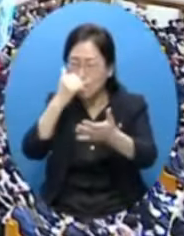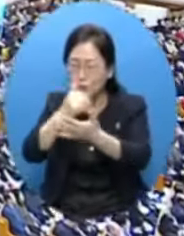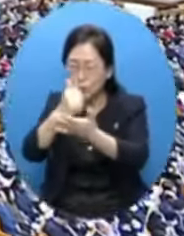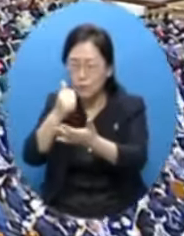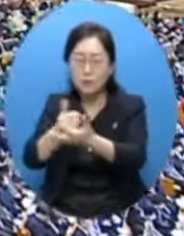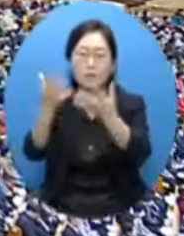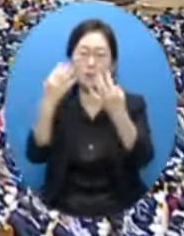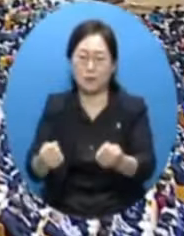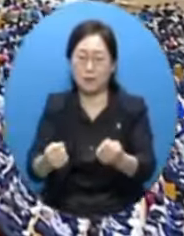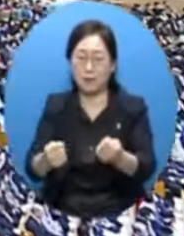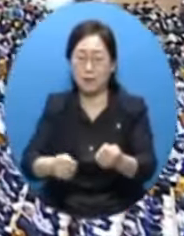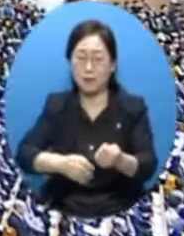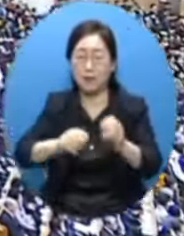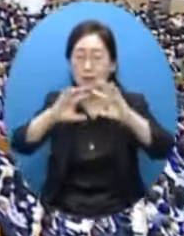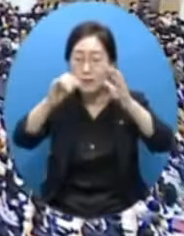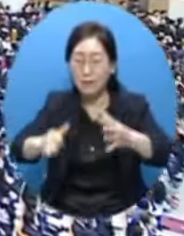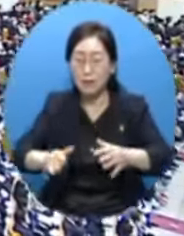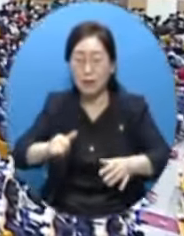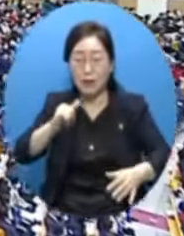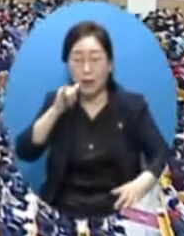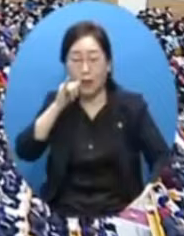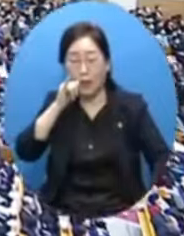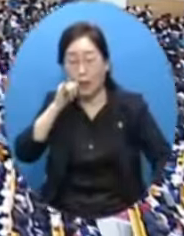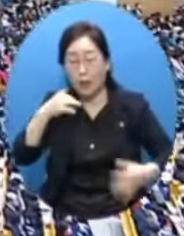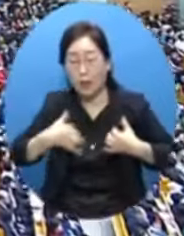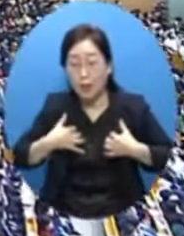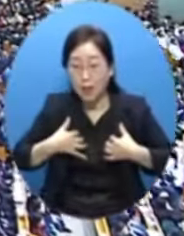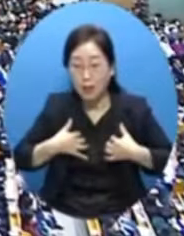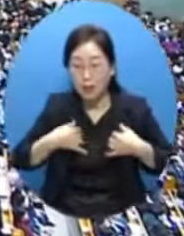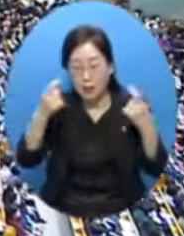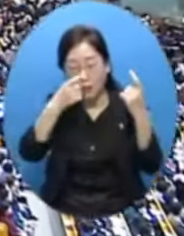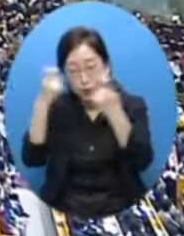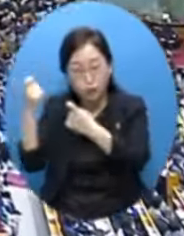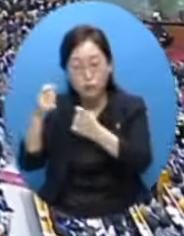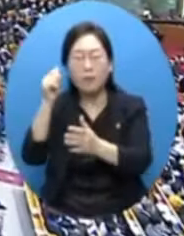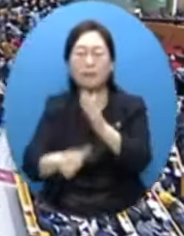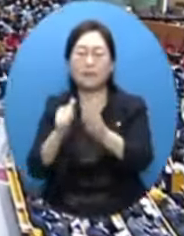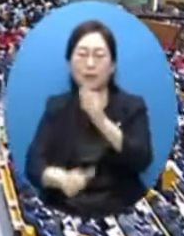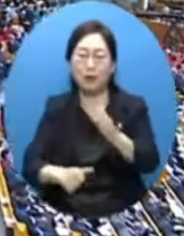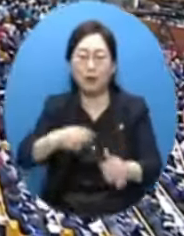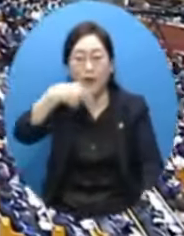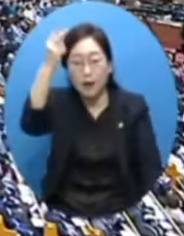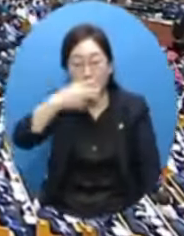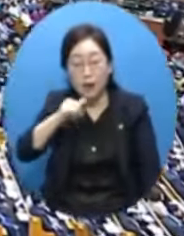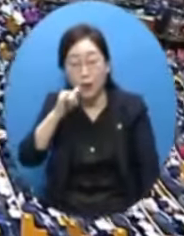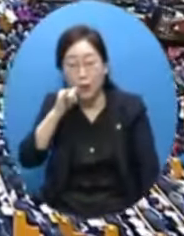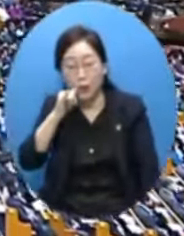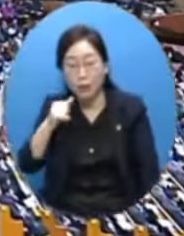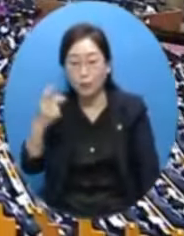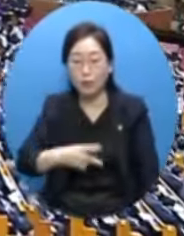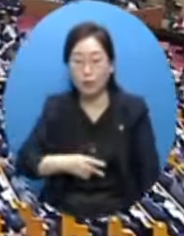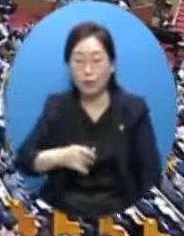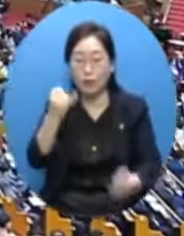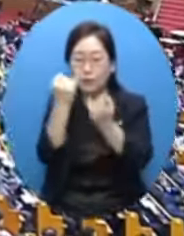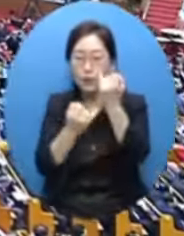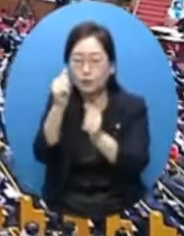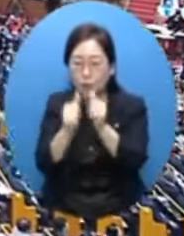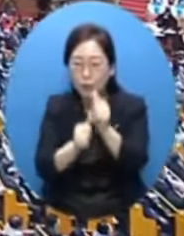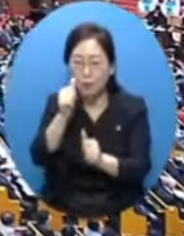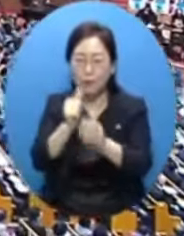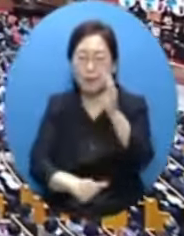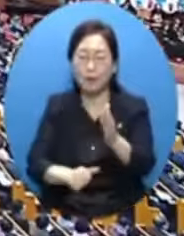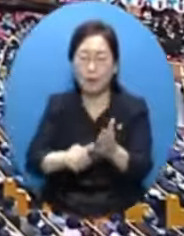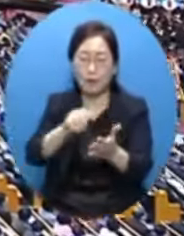지금 온갖 세상의 쾌락이 사람들을 유혹하고 있습니다. 알코올 중독으로 빠져들게 하고 동성에 빠져들게 하고